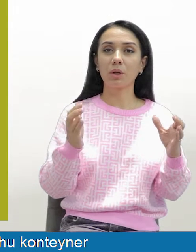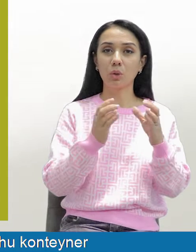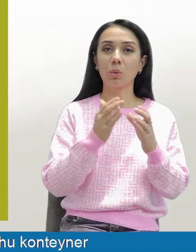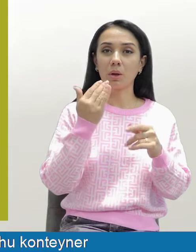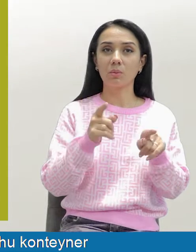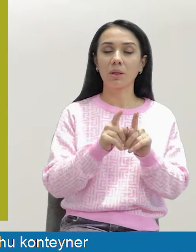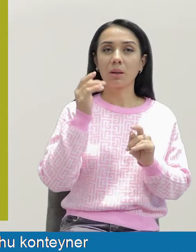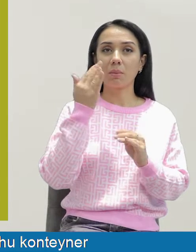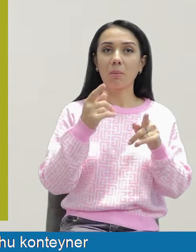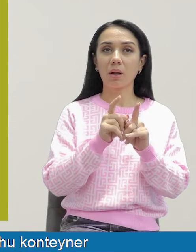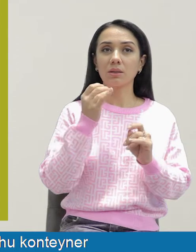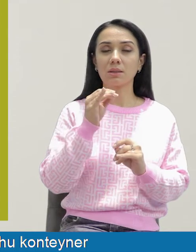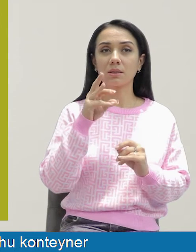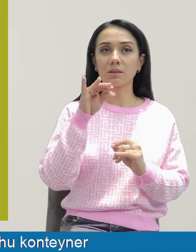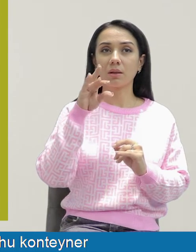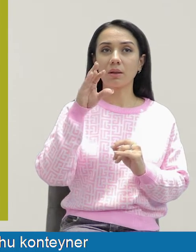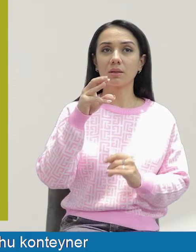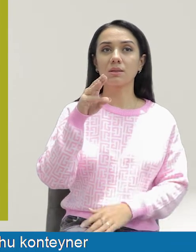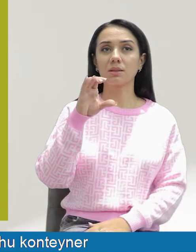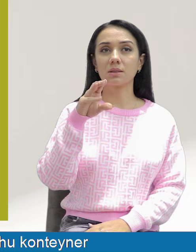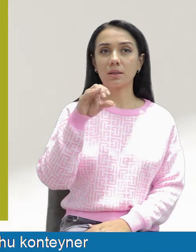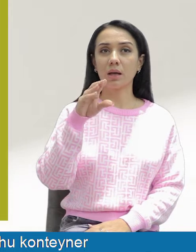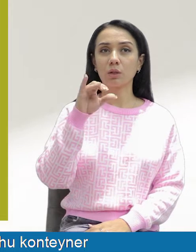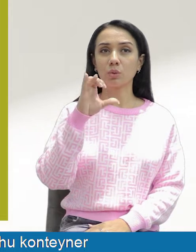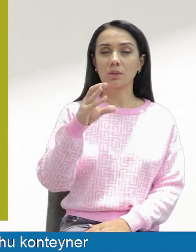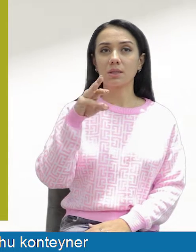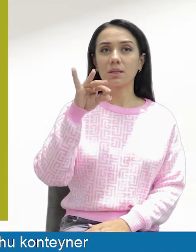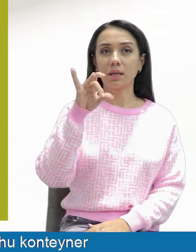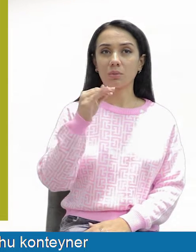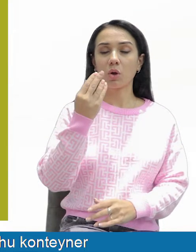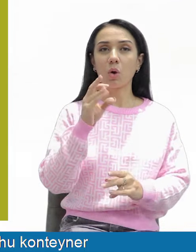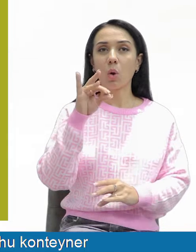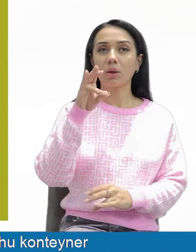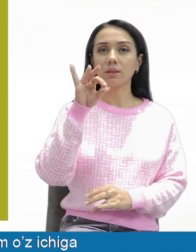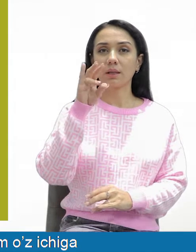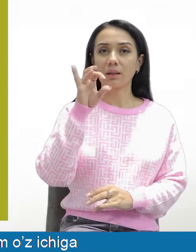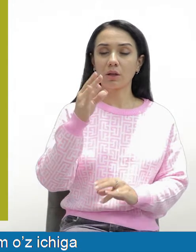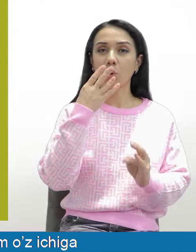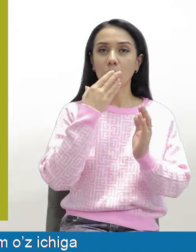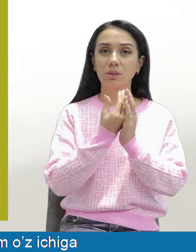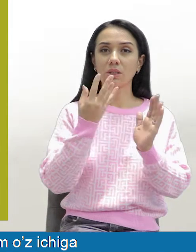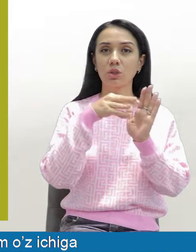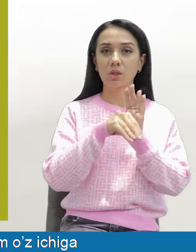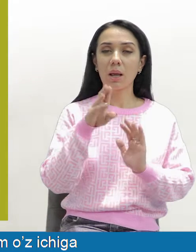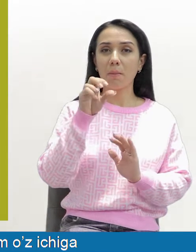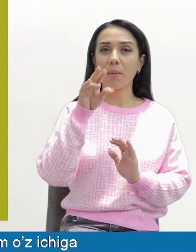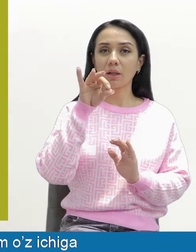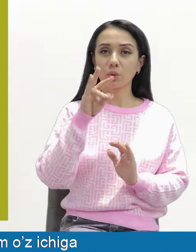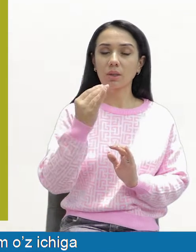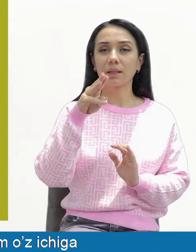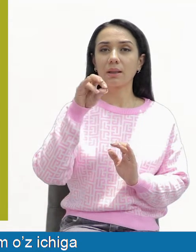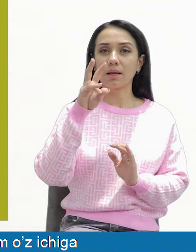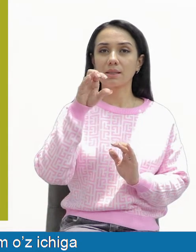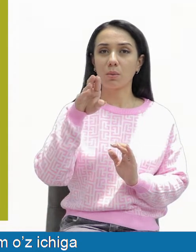degan ma'noda. Masalan, status stripda bu qanaqadir bitta oddiy konteyner bu. Shu konteyner o'zining ichiga buttonni ham, text